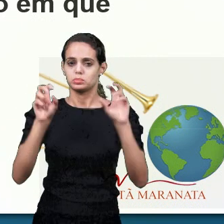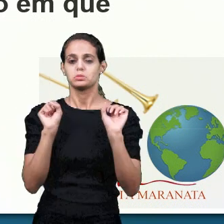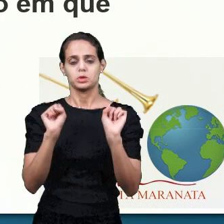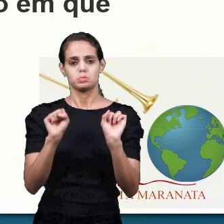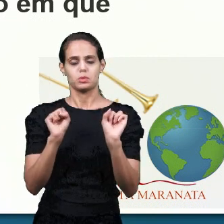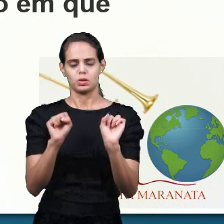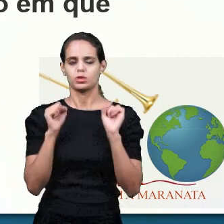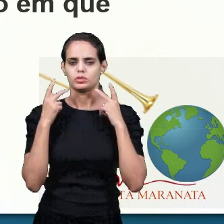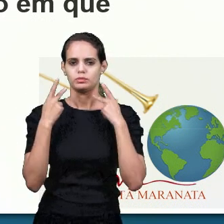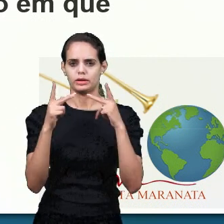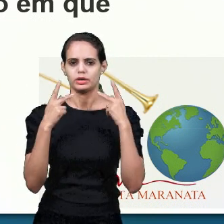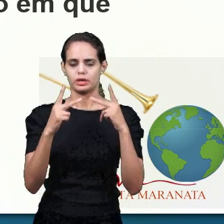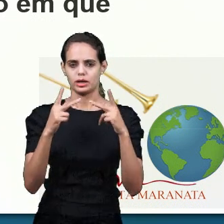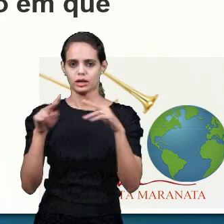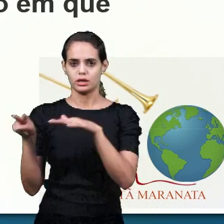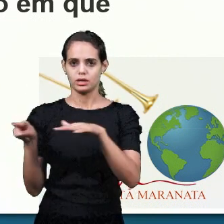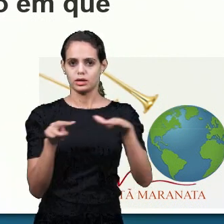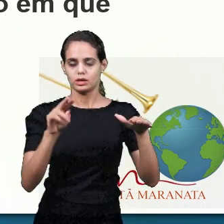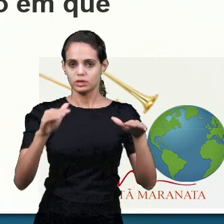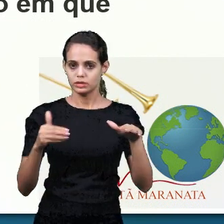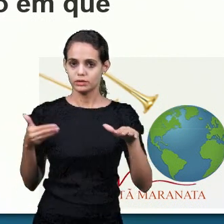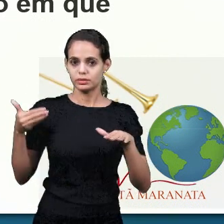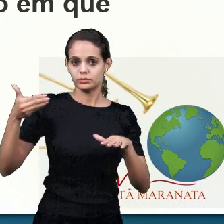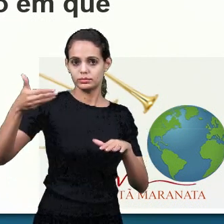Ils peuvent être prêchés le dimanche prochain.